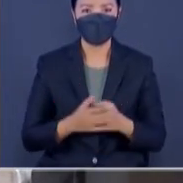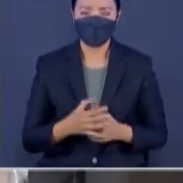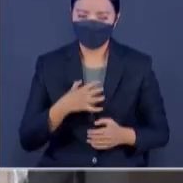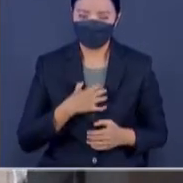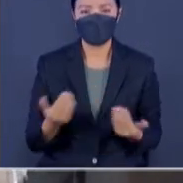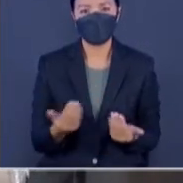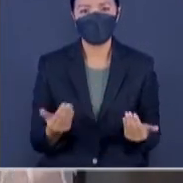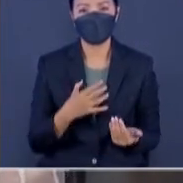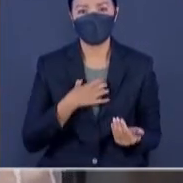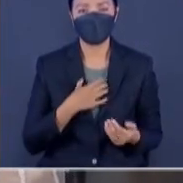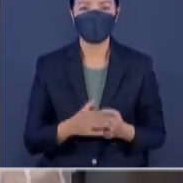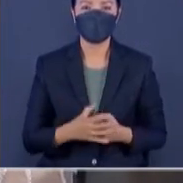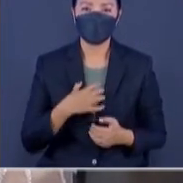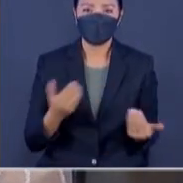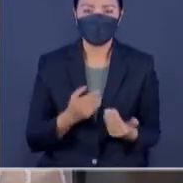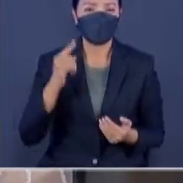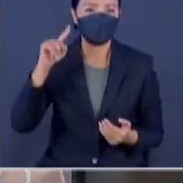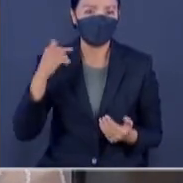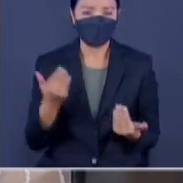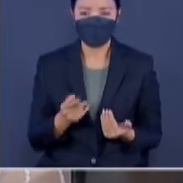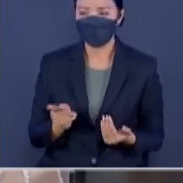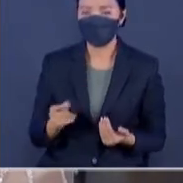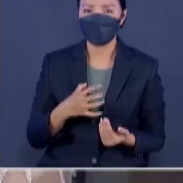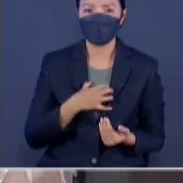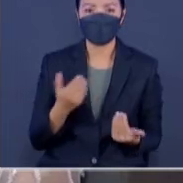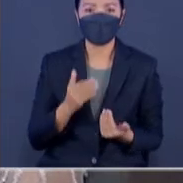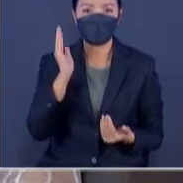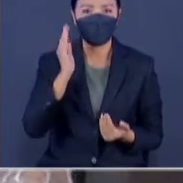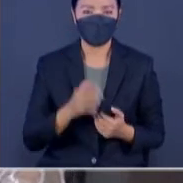มีลูก ผมอยากมีลูกสาวเธออยากมีแต่คนนี้อยากมีลูกช